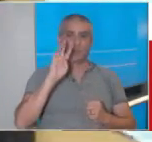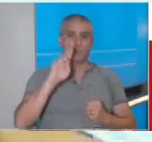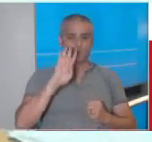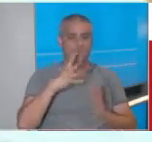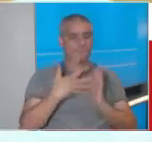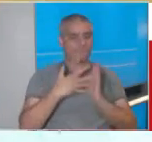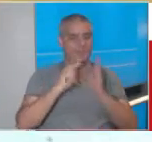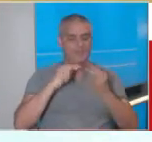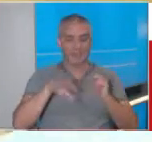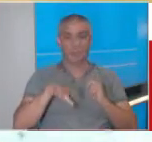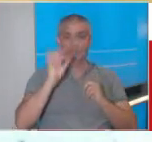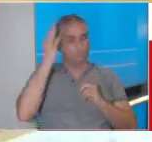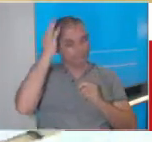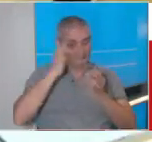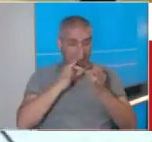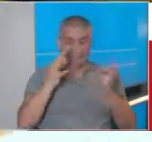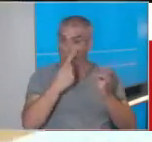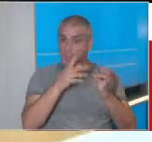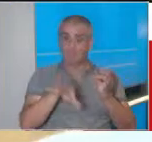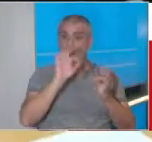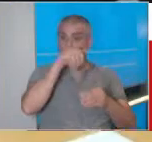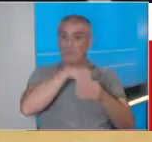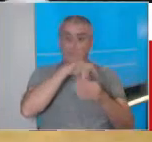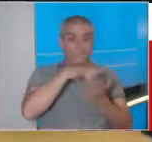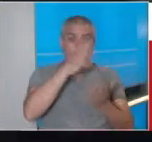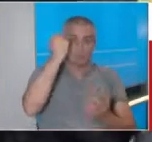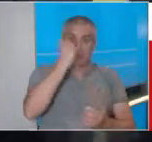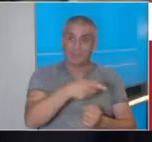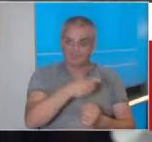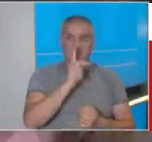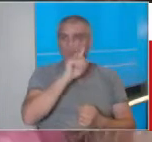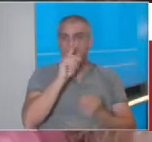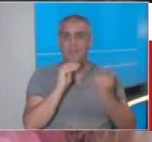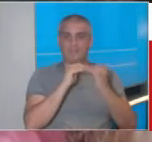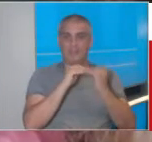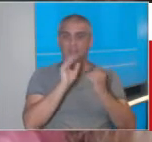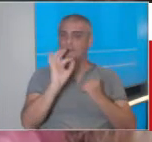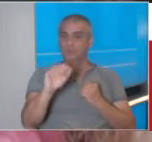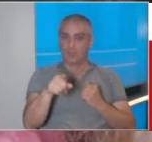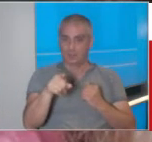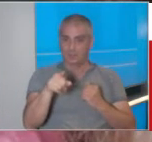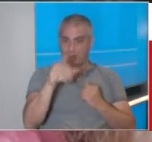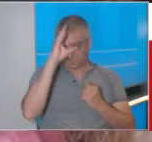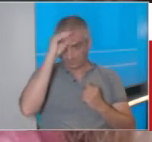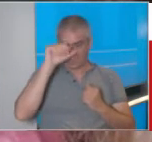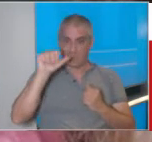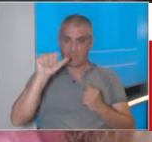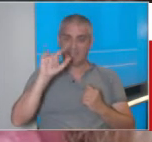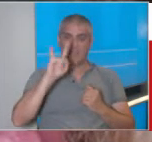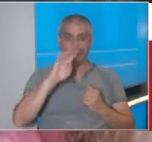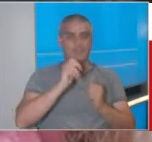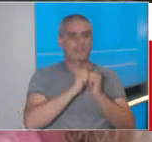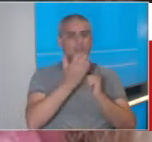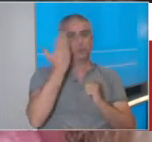בבדיקת DNA נמצא כי שערה שאותרה בזירת הרצח עשויה להתאים לזו של אדיר חבני, בן